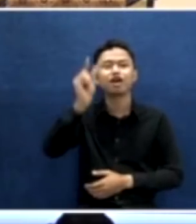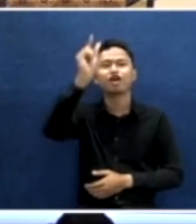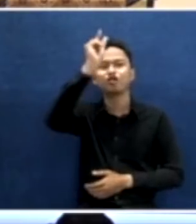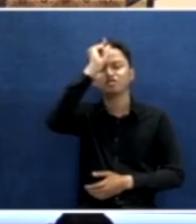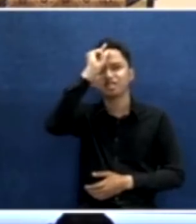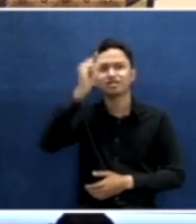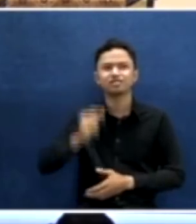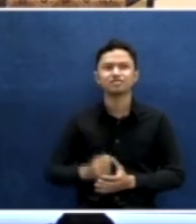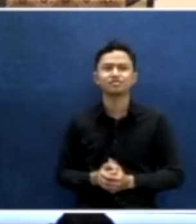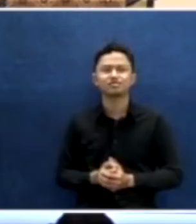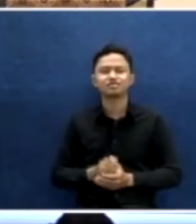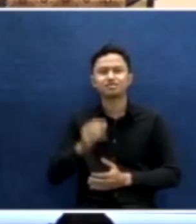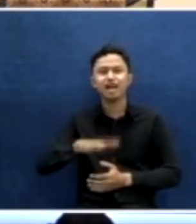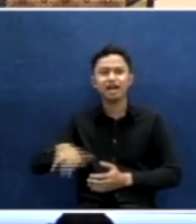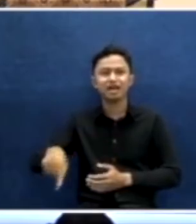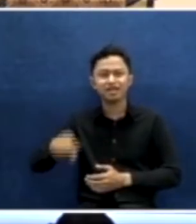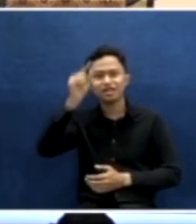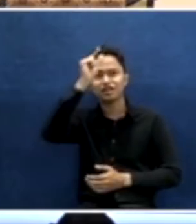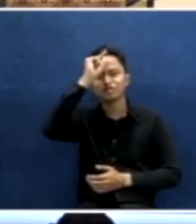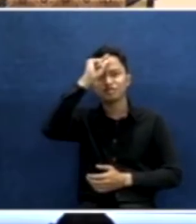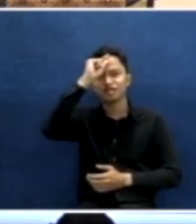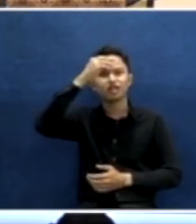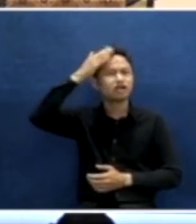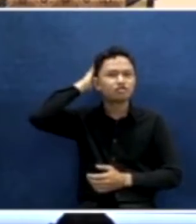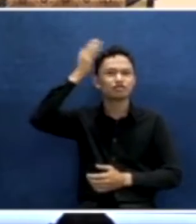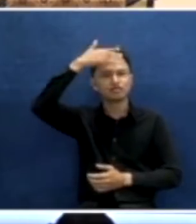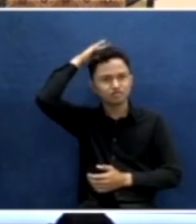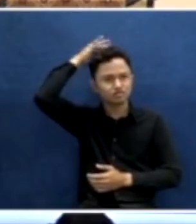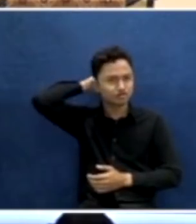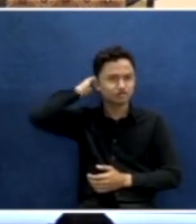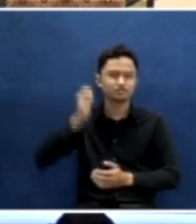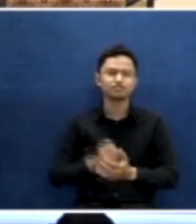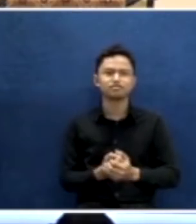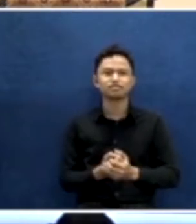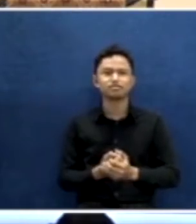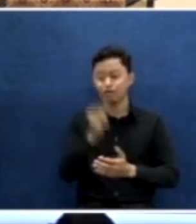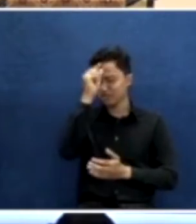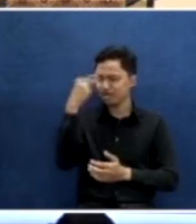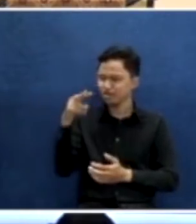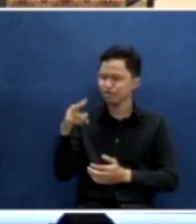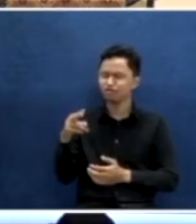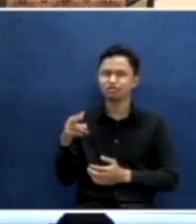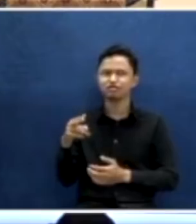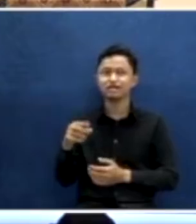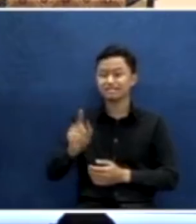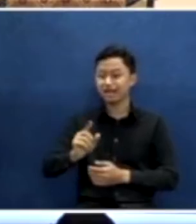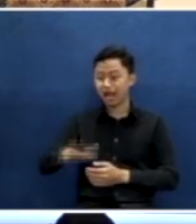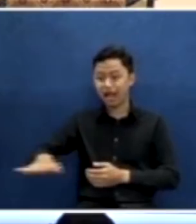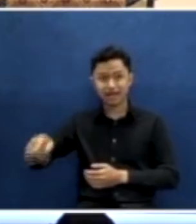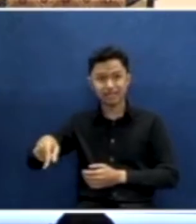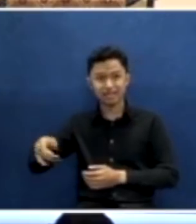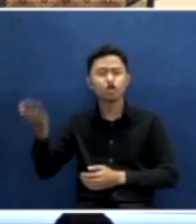rambutnya berkali-kali yang pernah menjadikan Ustaz nya pengen mati mudah melihat dia dan dia akhirnya menjadi ustad di pondok